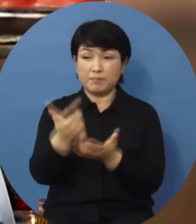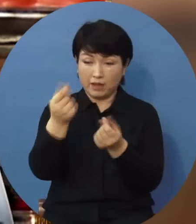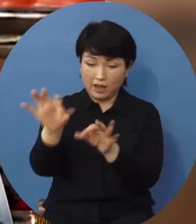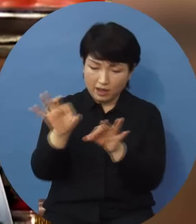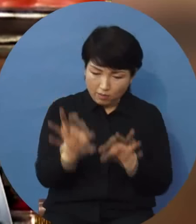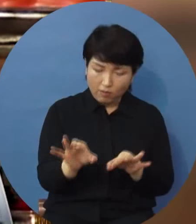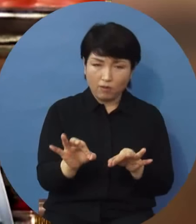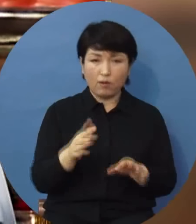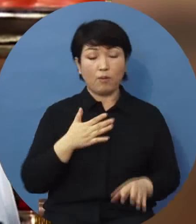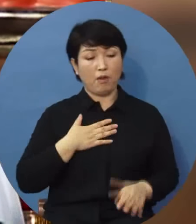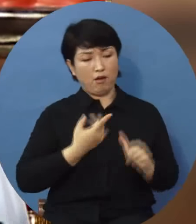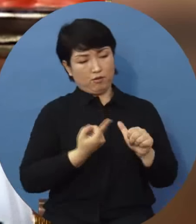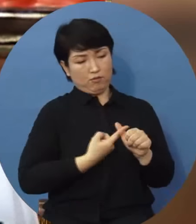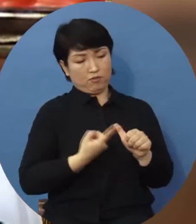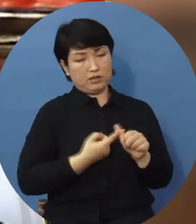나를 욕하는 사람을 보고